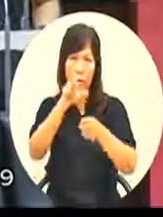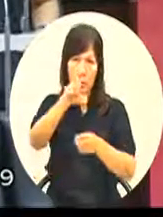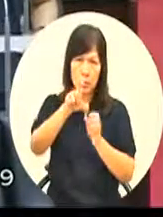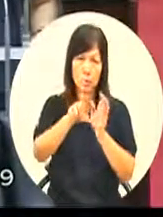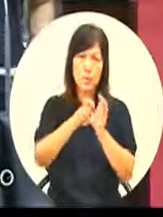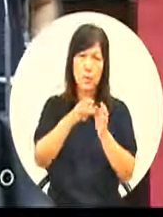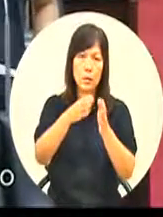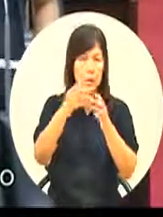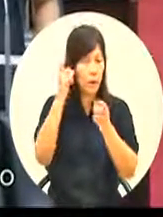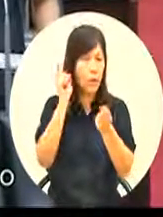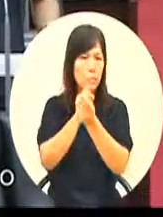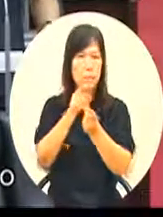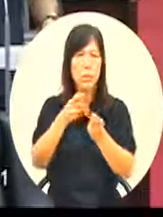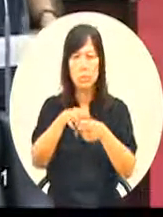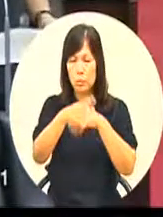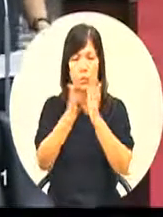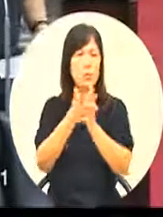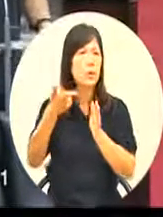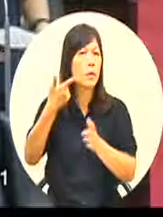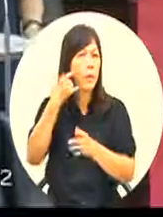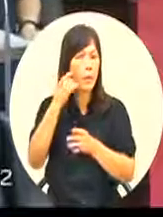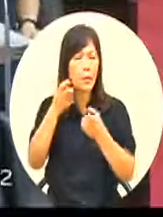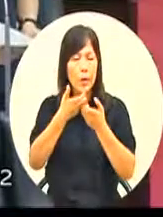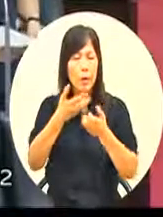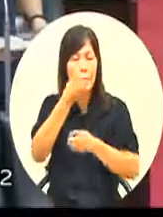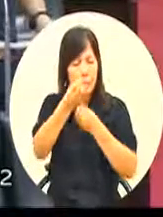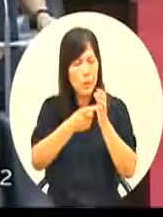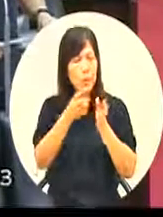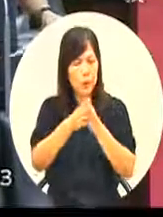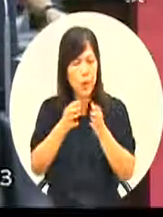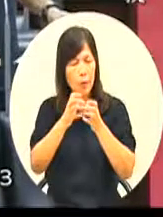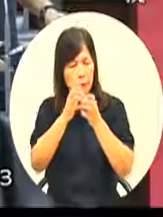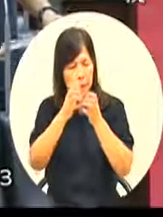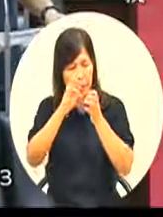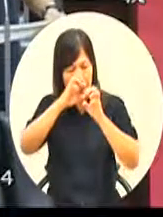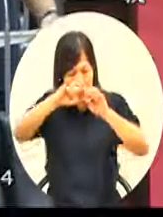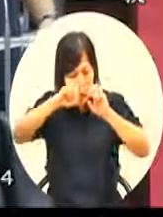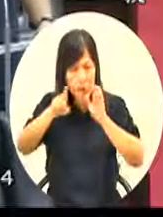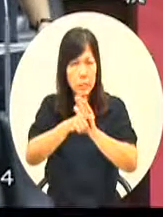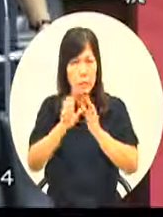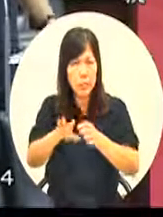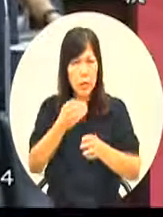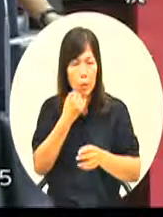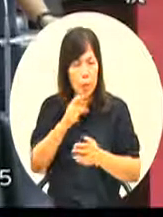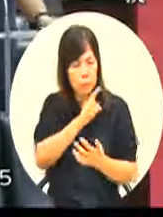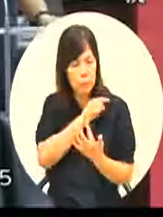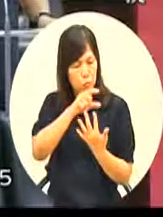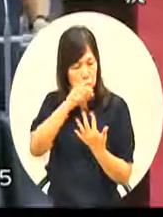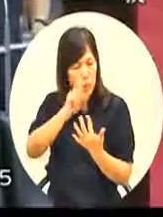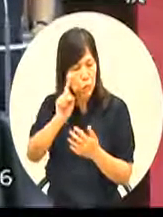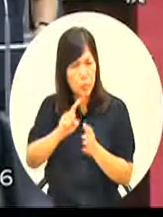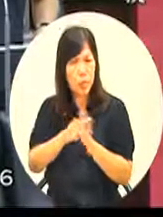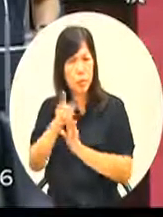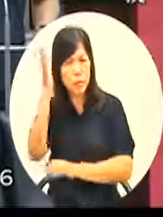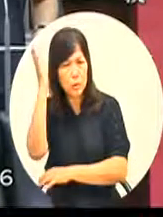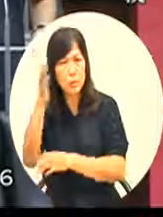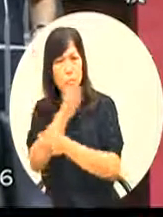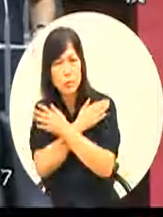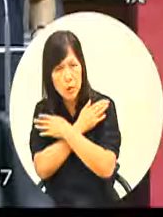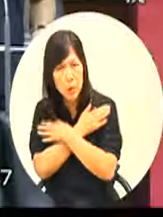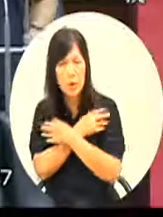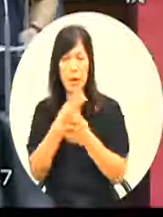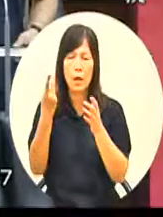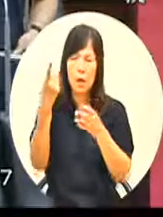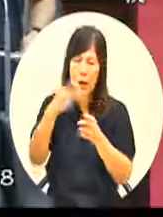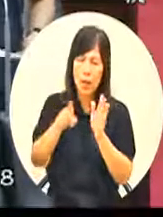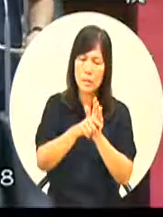是我们要跟所有的家长来分享，来分析说，到底你要怎么选公立幼稚园，还是非营